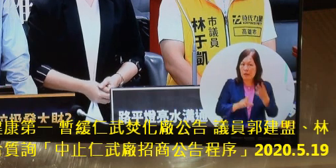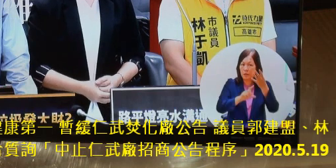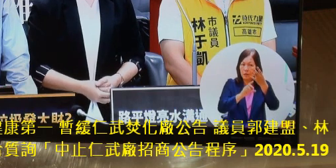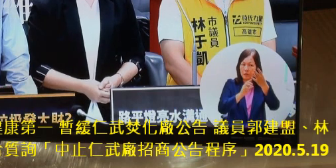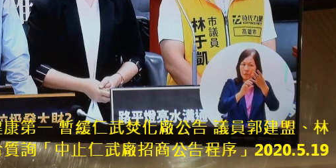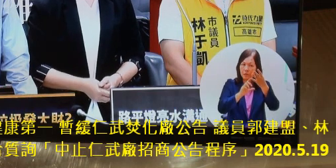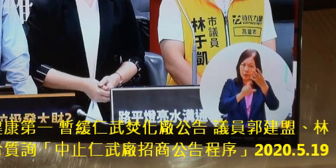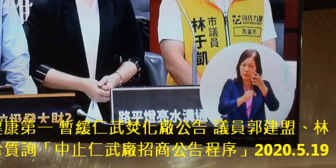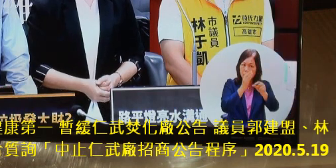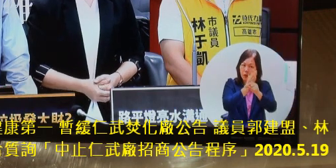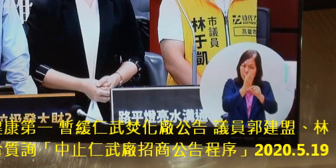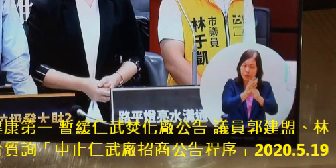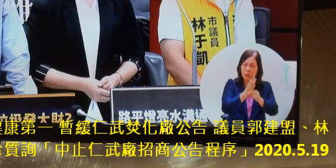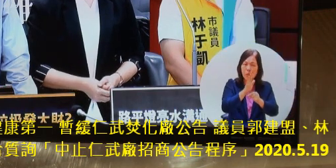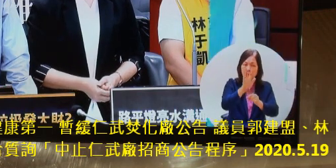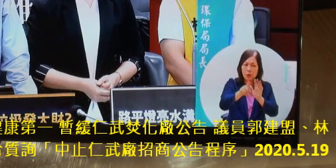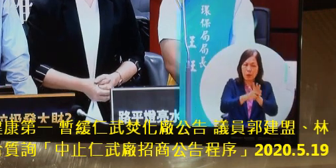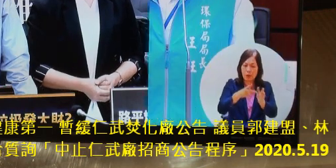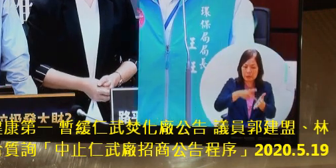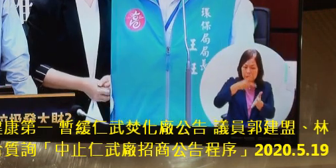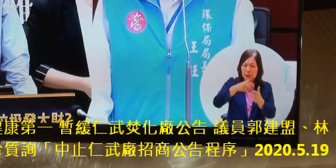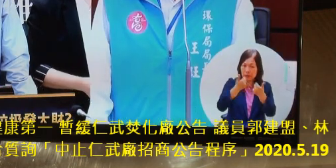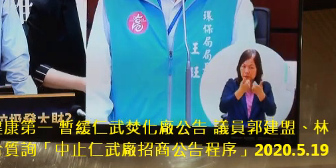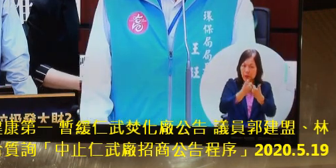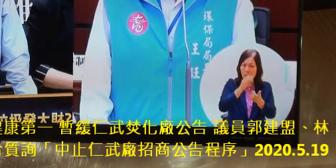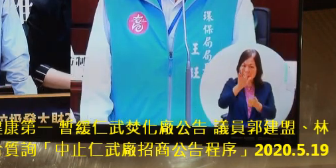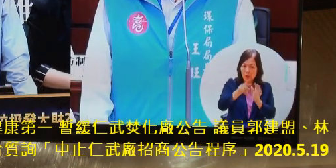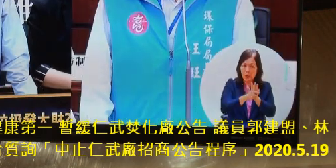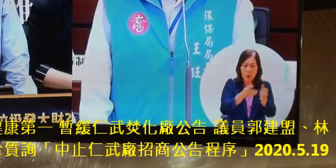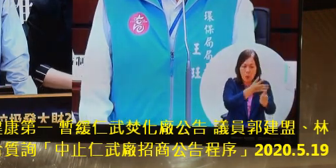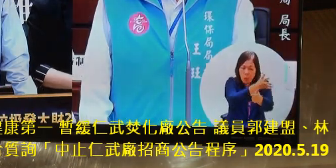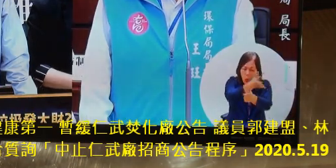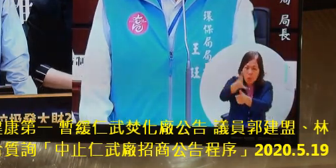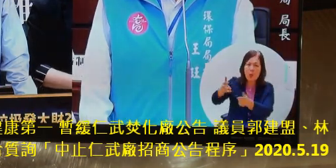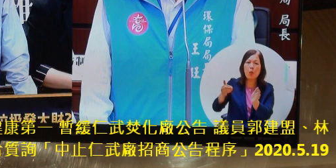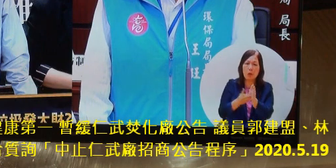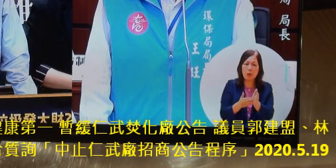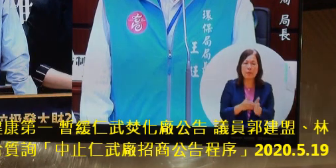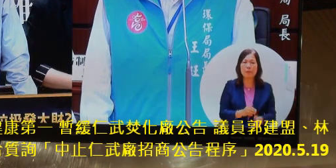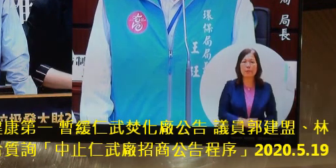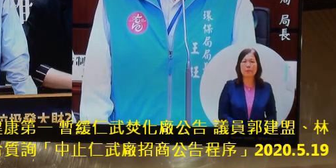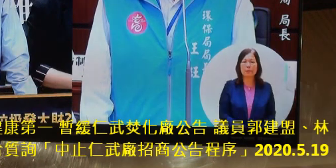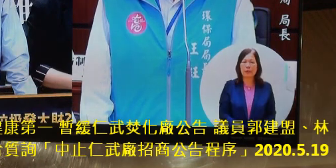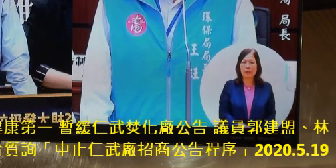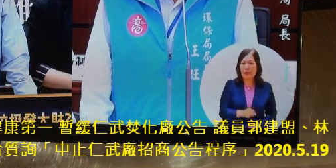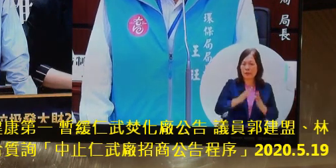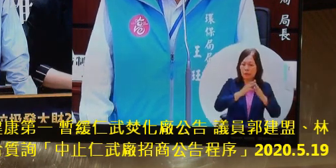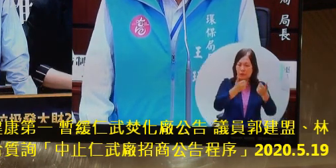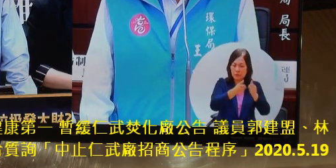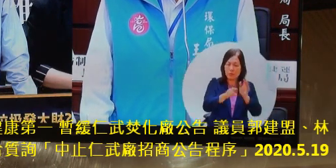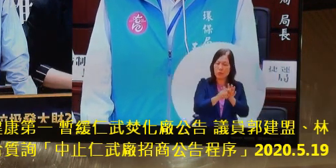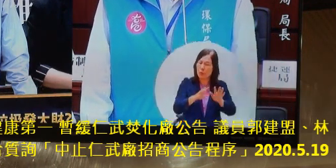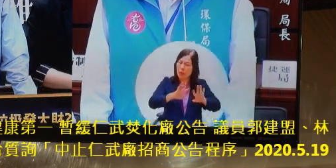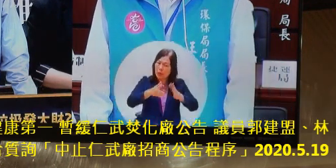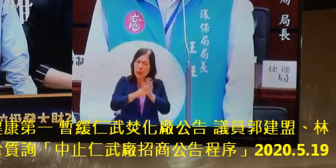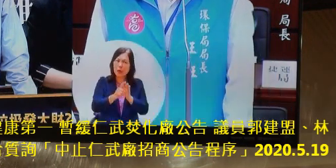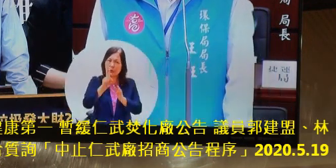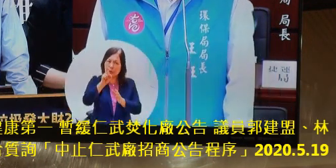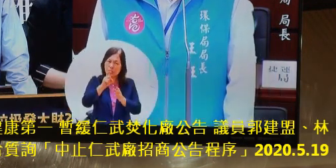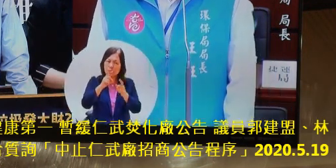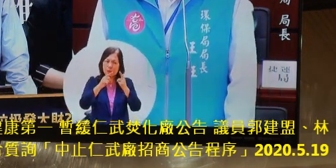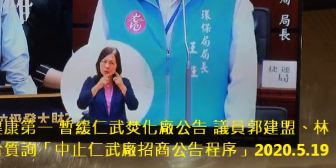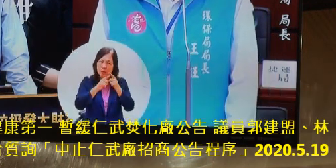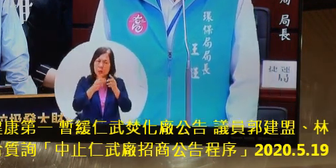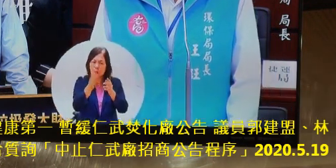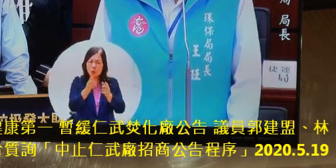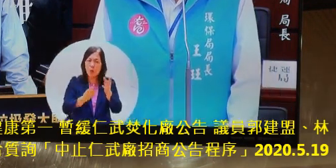经开过第二次的公听会，经由广征各界，当时我们议会也有十位当议员的地址，也有前